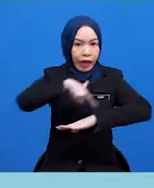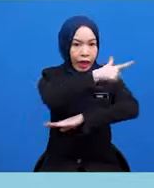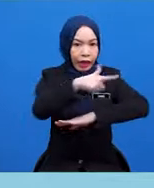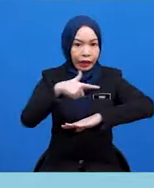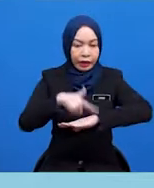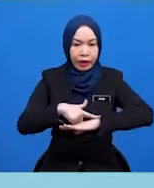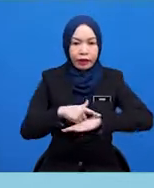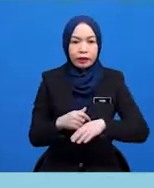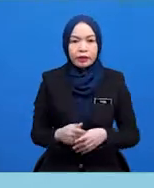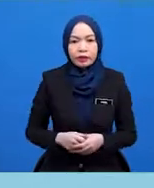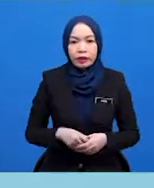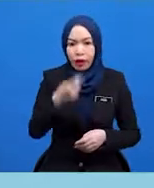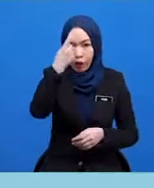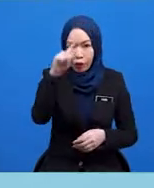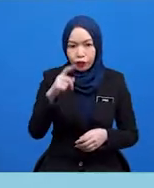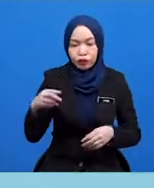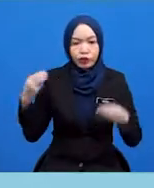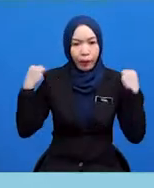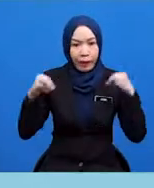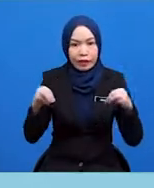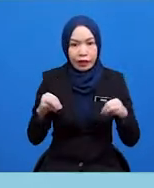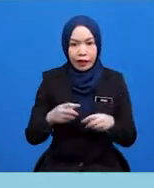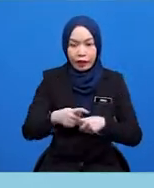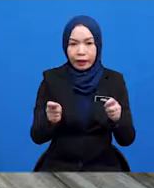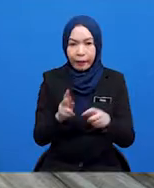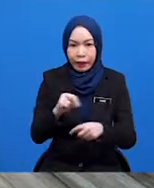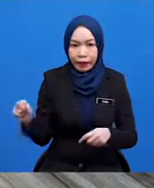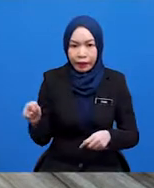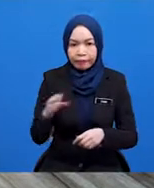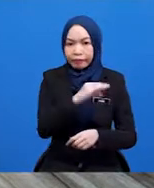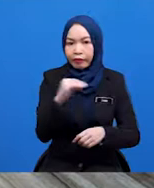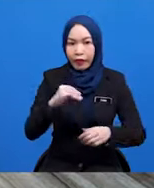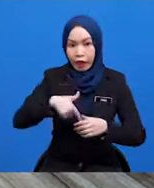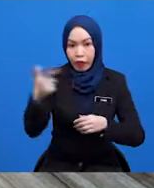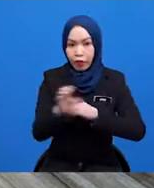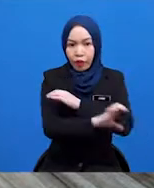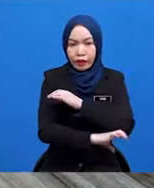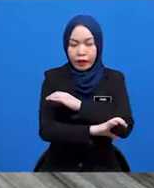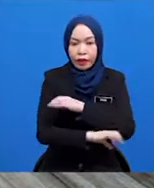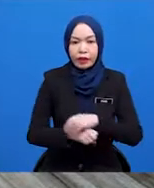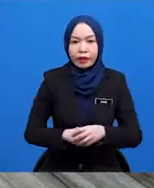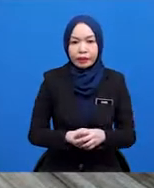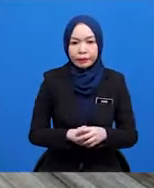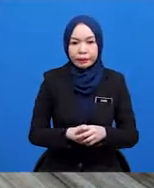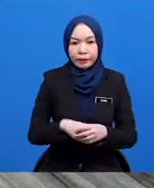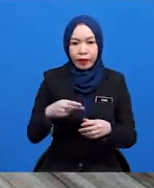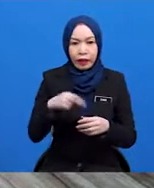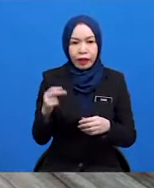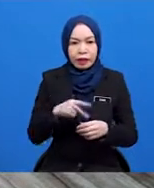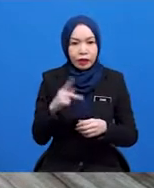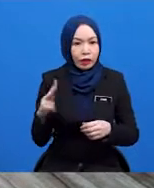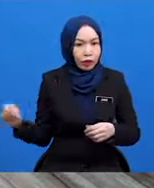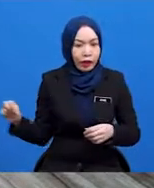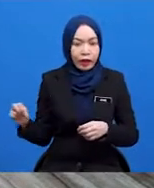untuk pasaran tempatan dan juga diekspor ke luar negara. Hasil pertanian kebun kecil biasanya untuk